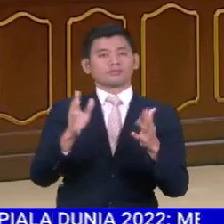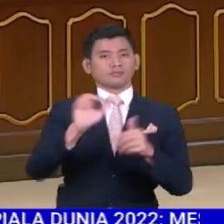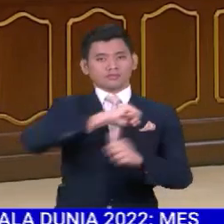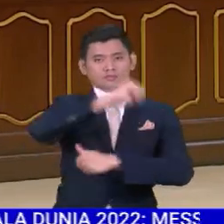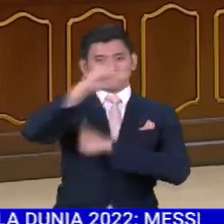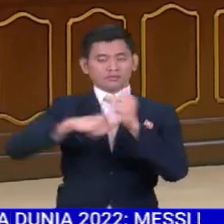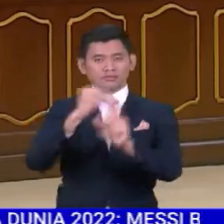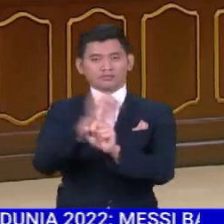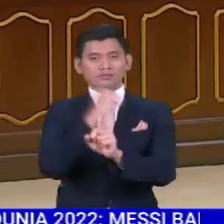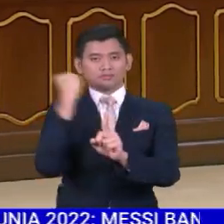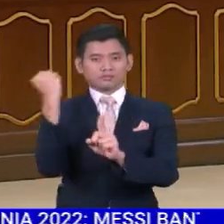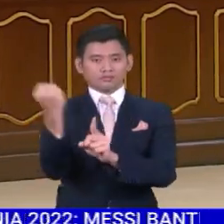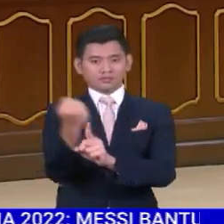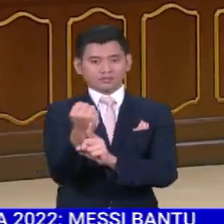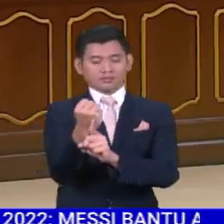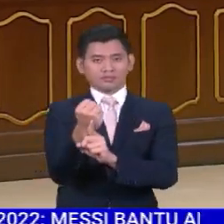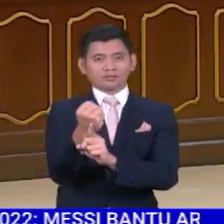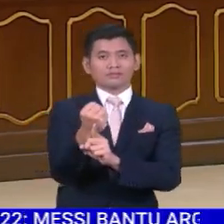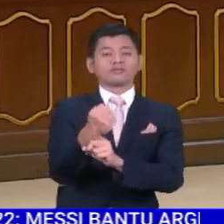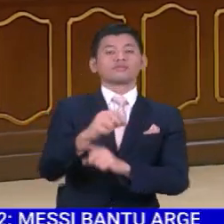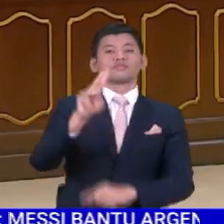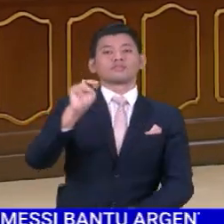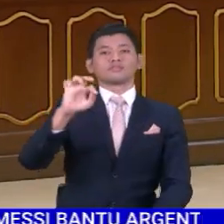dan perubahan iklim nicknazmi